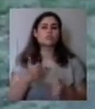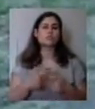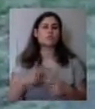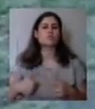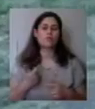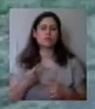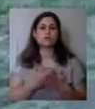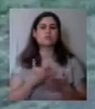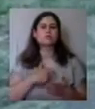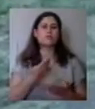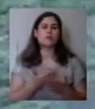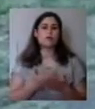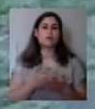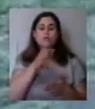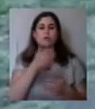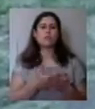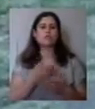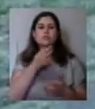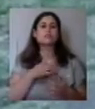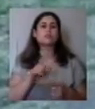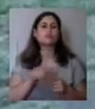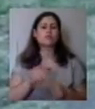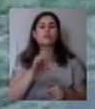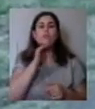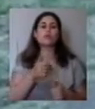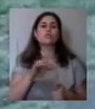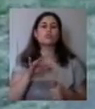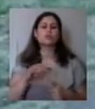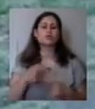себе показати. Коли сказали, що буде цей професійний турнір,